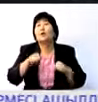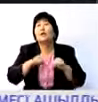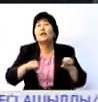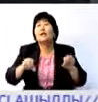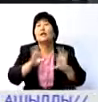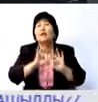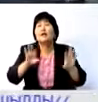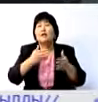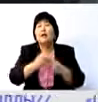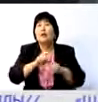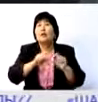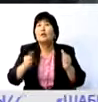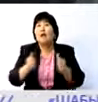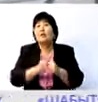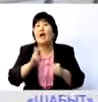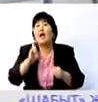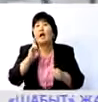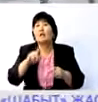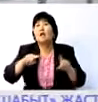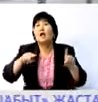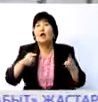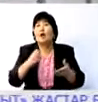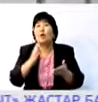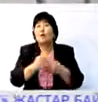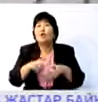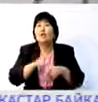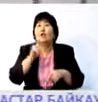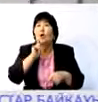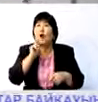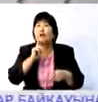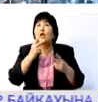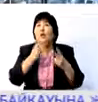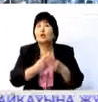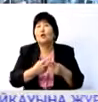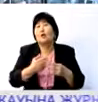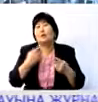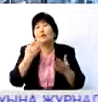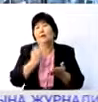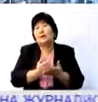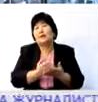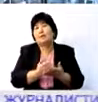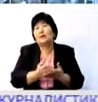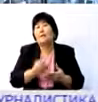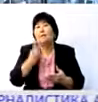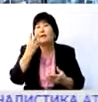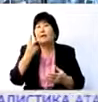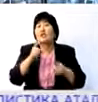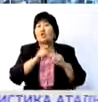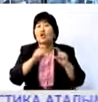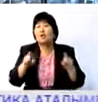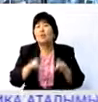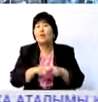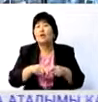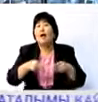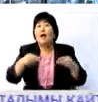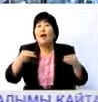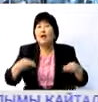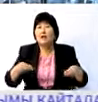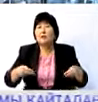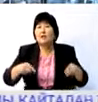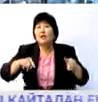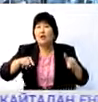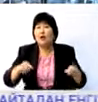беріледі. Ғимарат жанында әкімшілік қамауға арналған және уақытша ұстауға бақытысы бар. Екінші ғимарат ол әкімшілік қамауға